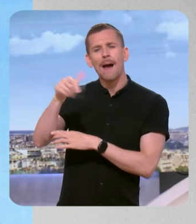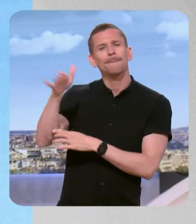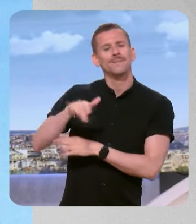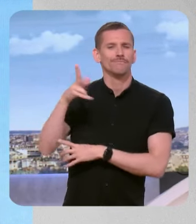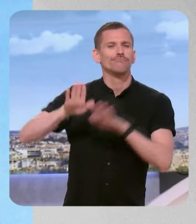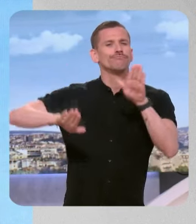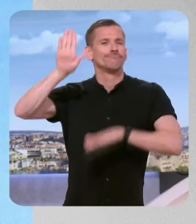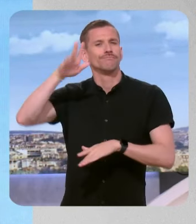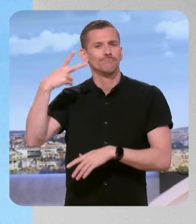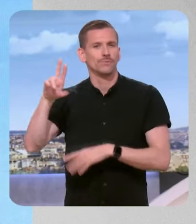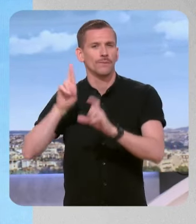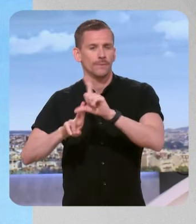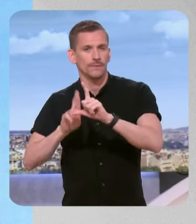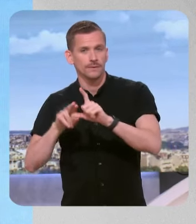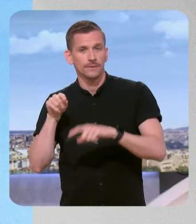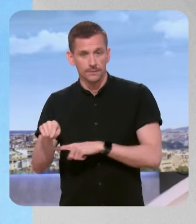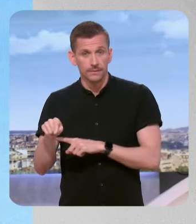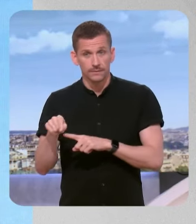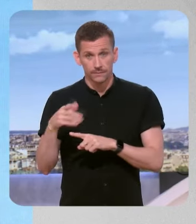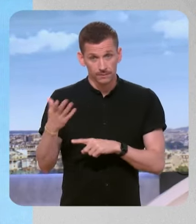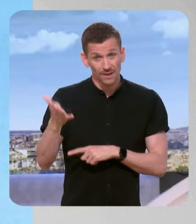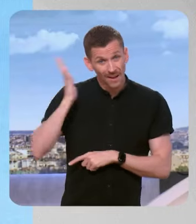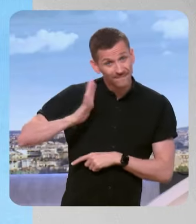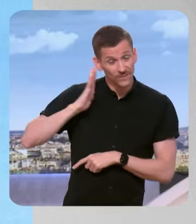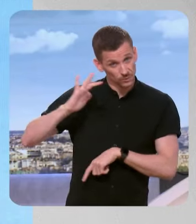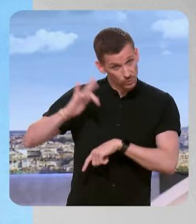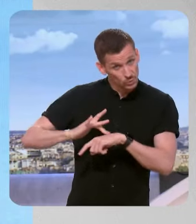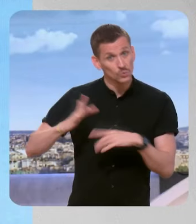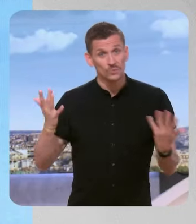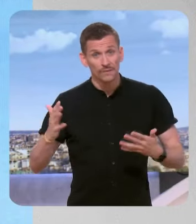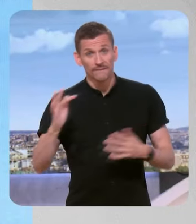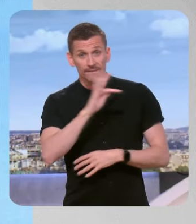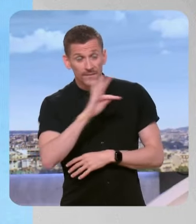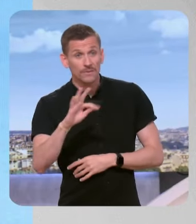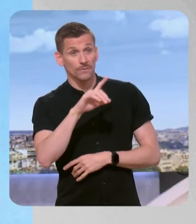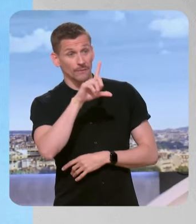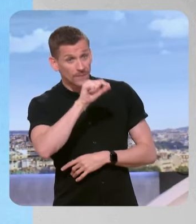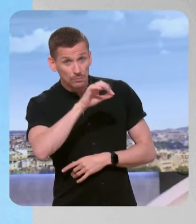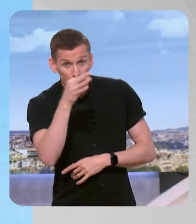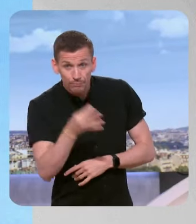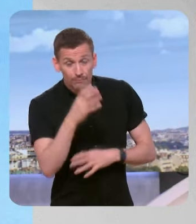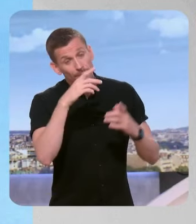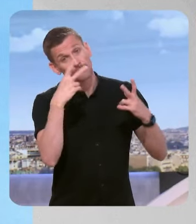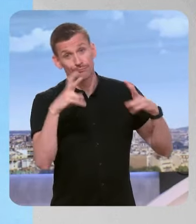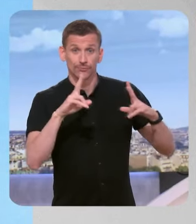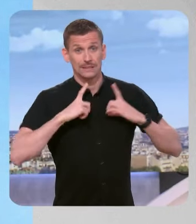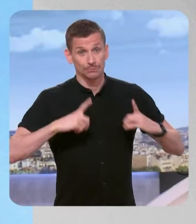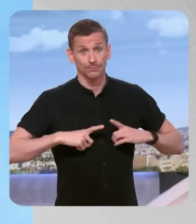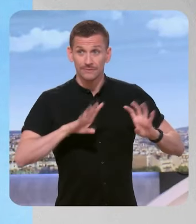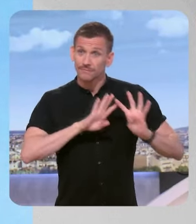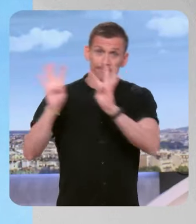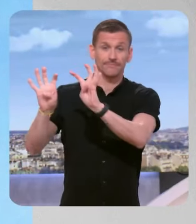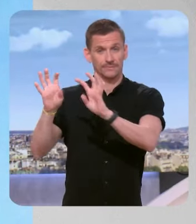10 moi à l'époque j'ai j'ai connu où la France était représentée par 20 députés on pèse beaucoup plus parce que nous appartenons à un